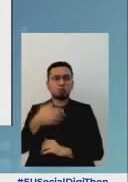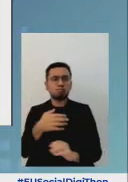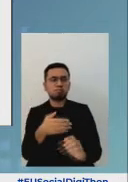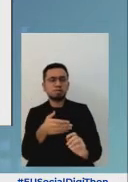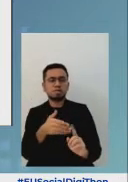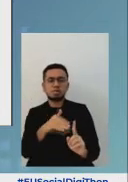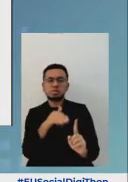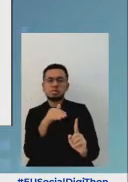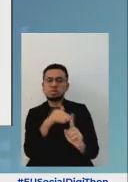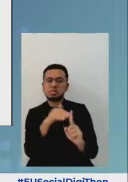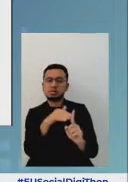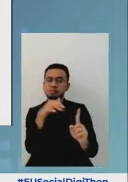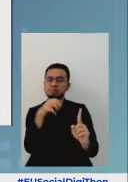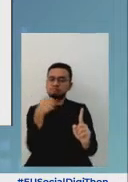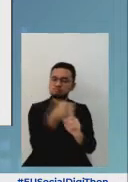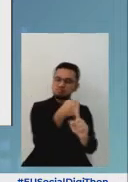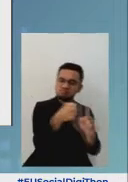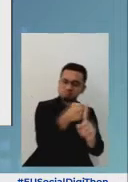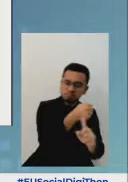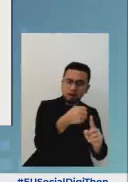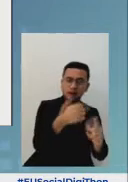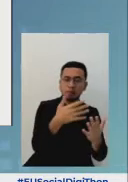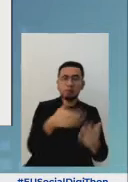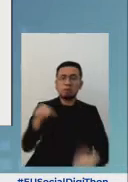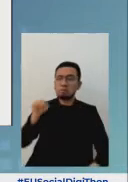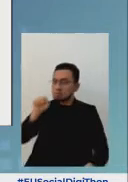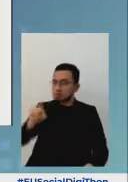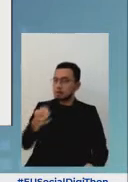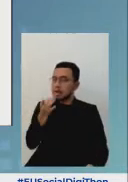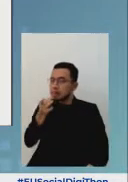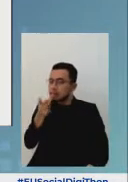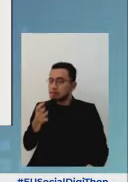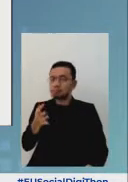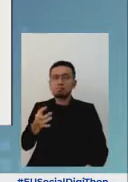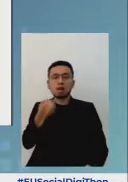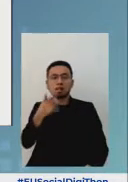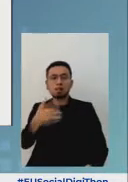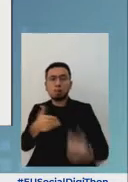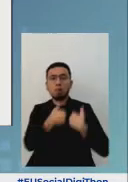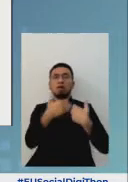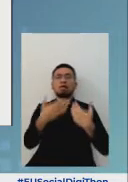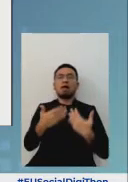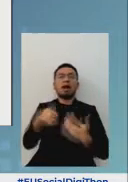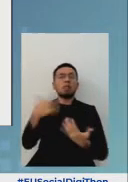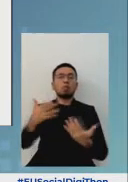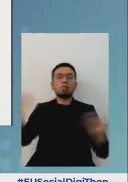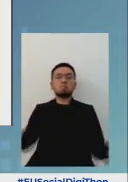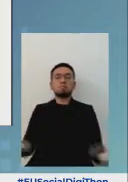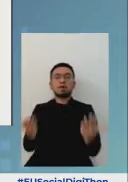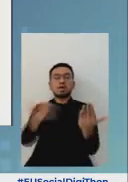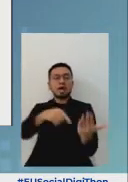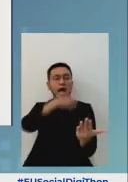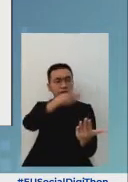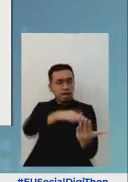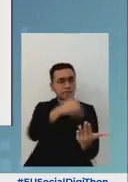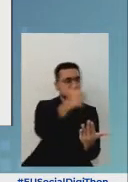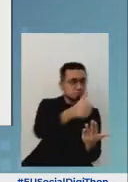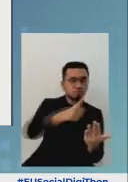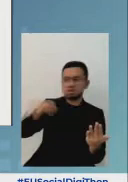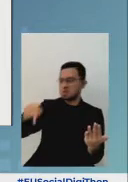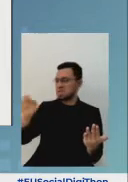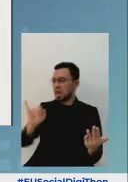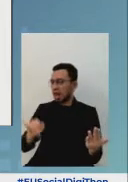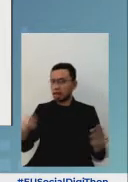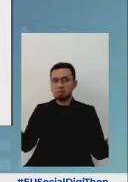membanding-bandingkan, ya, kemudian mengkritik anak dengan tajam, ya. Itu membuat anak penuh dengan kemarahan, ya.